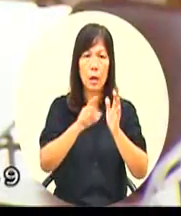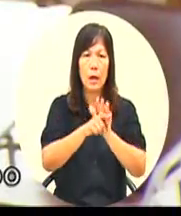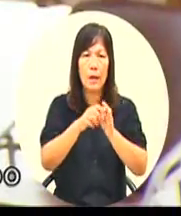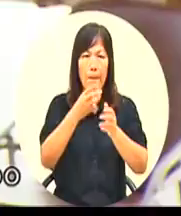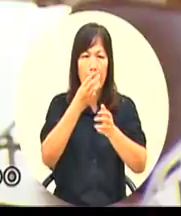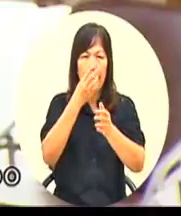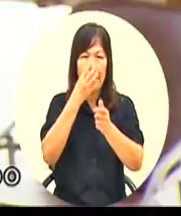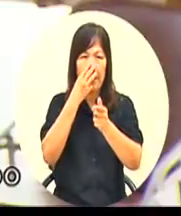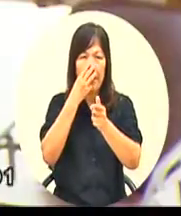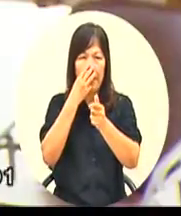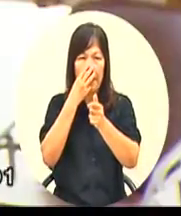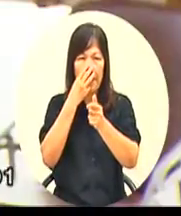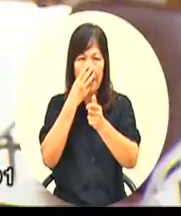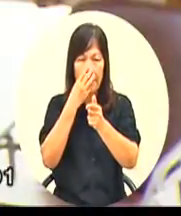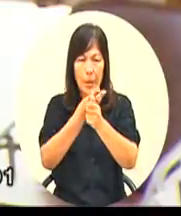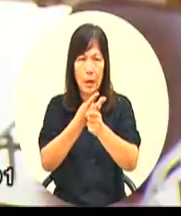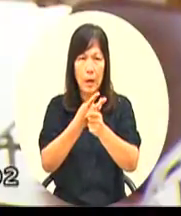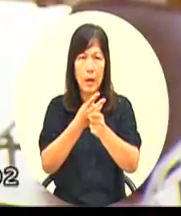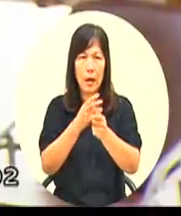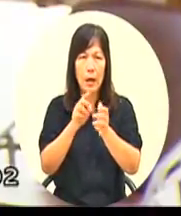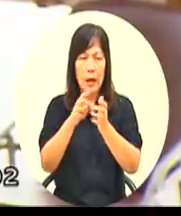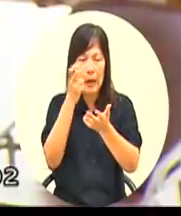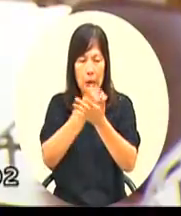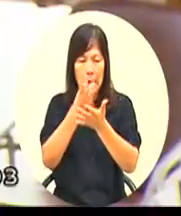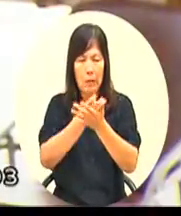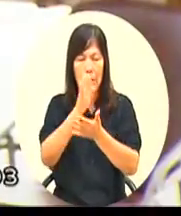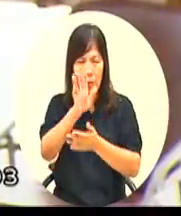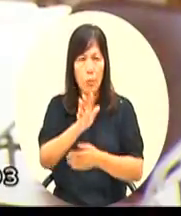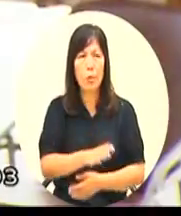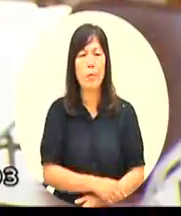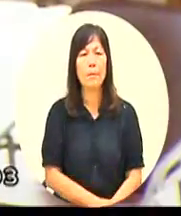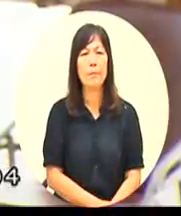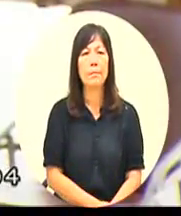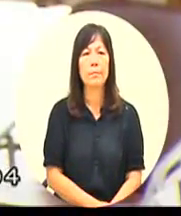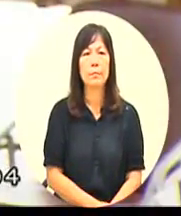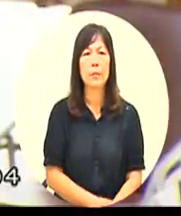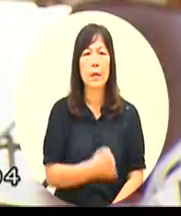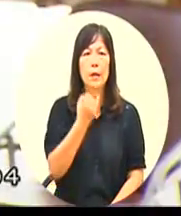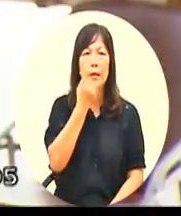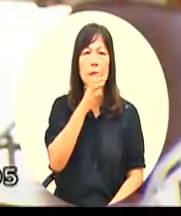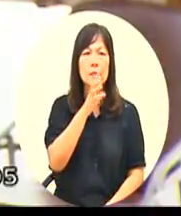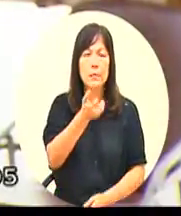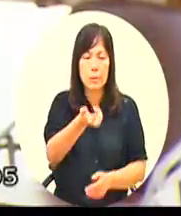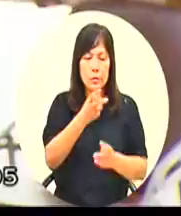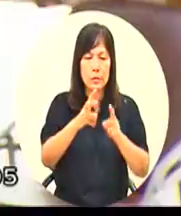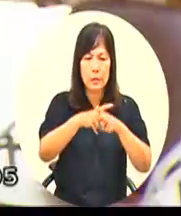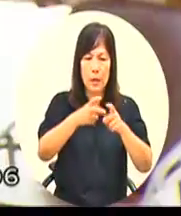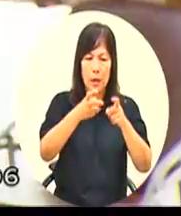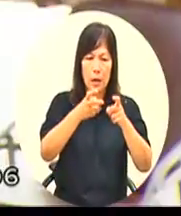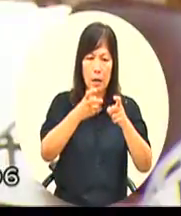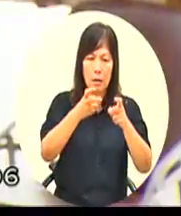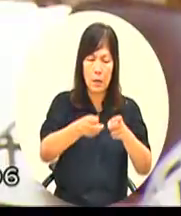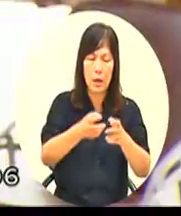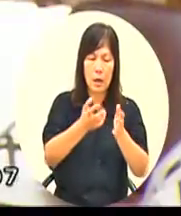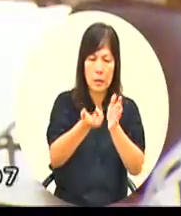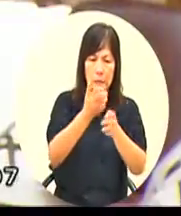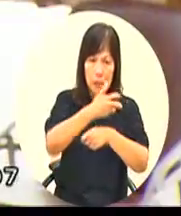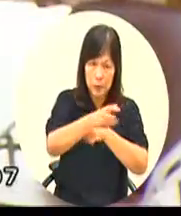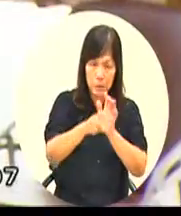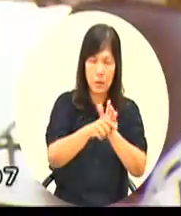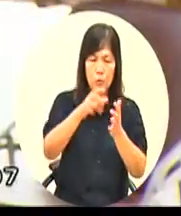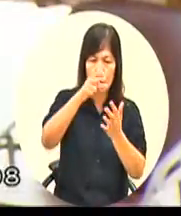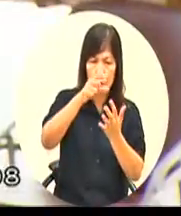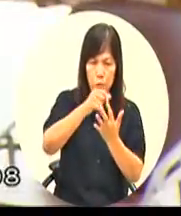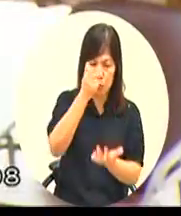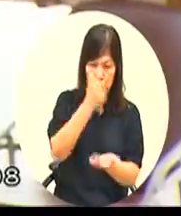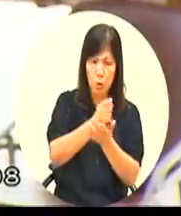实在就严重的，但是因为我是前任小岗选出来的，我必须针对我前任小